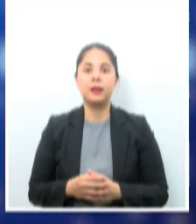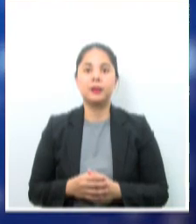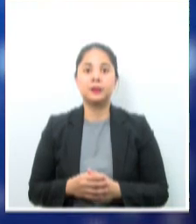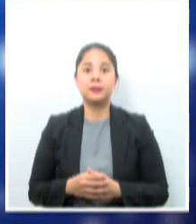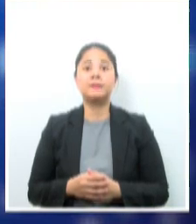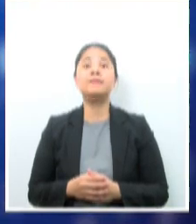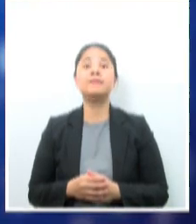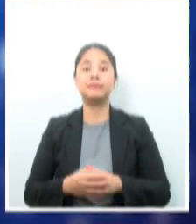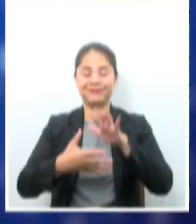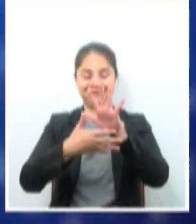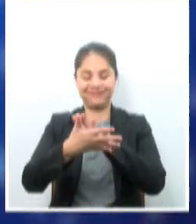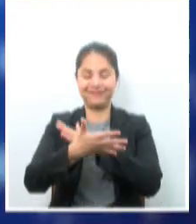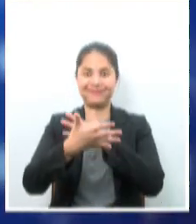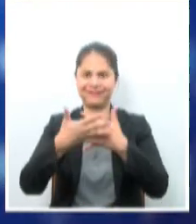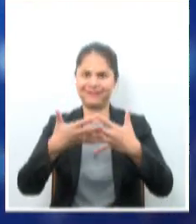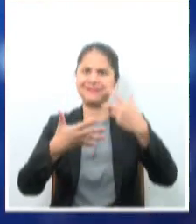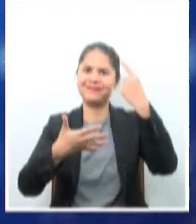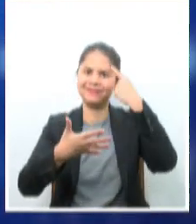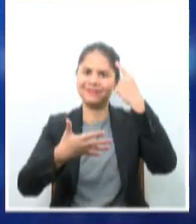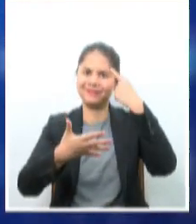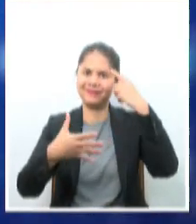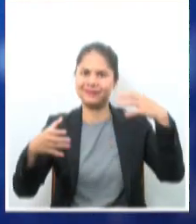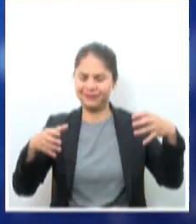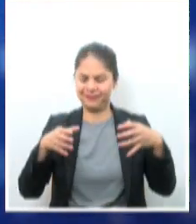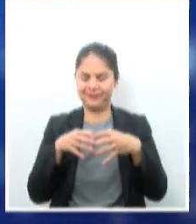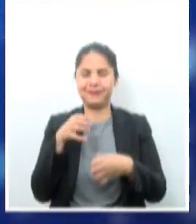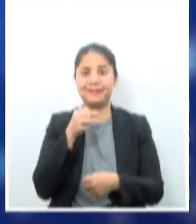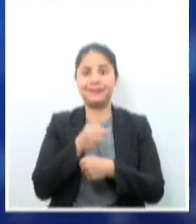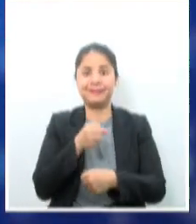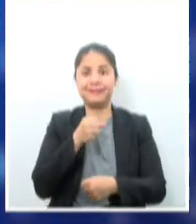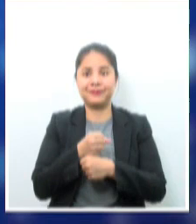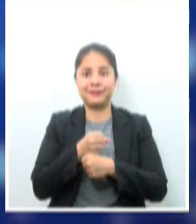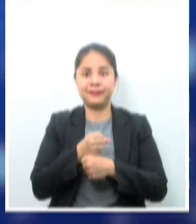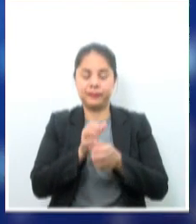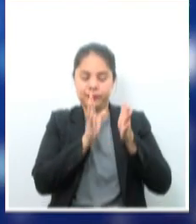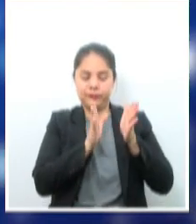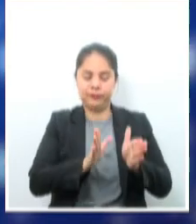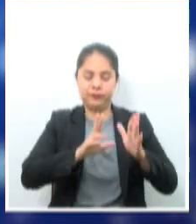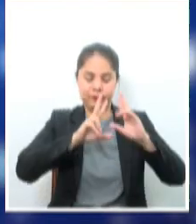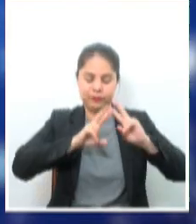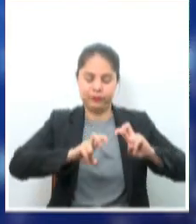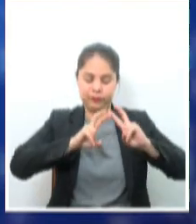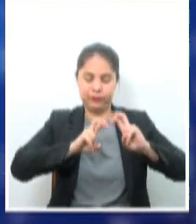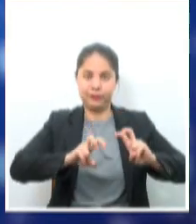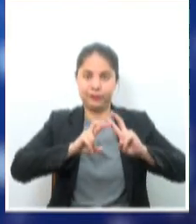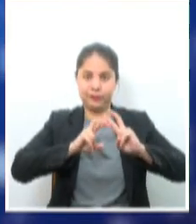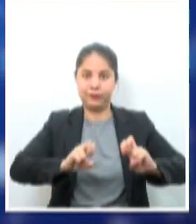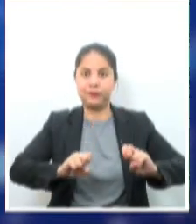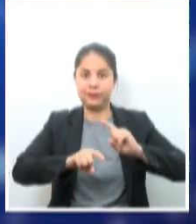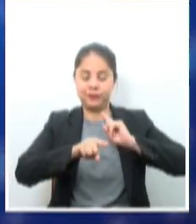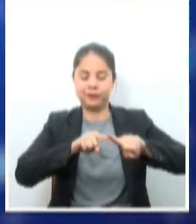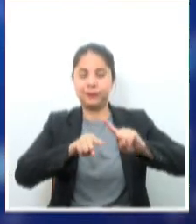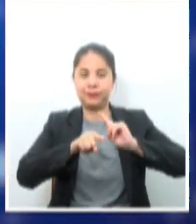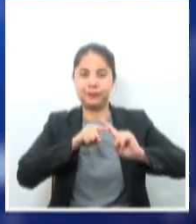กรอบแนวคิดและงานวิจัยของทาง V-Space นะคะทีมของเราค่ะก็จะมีทีมวิจัยค่ะแล้วก็ได้ทำการทบทวนวรรณกรรมค่ะหรือว่า